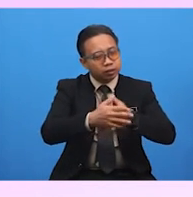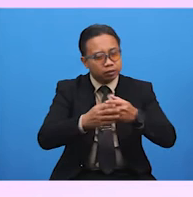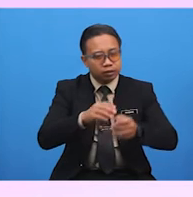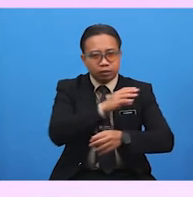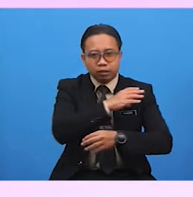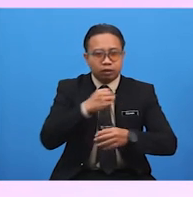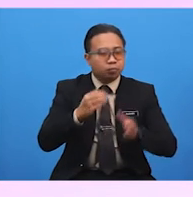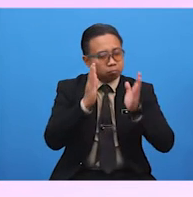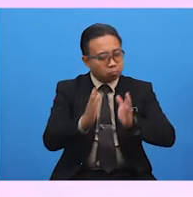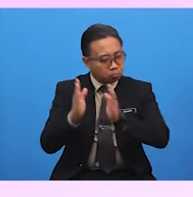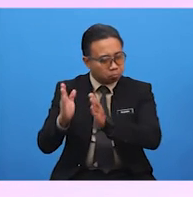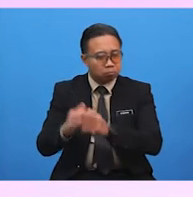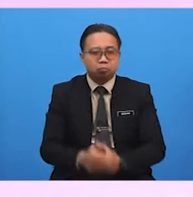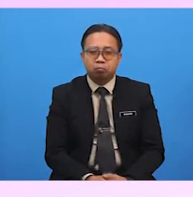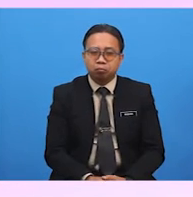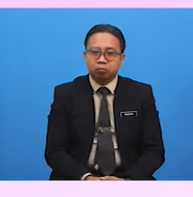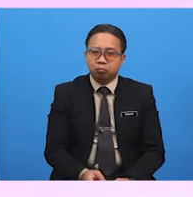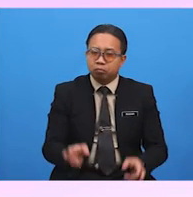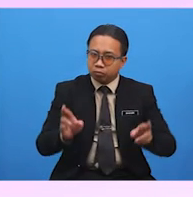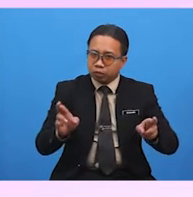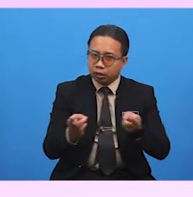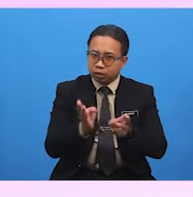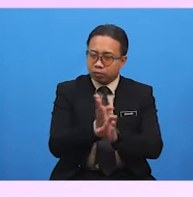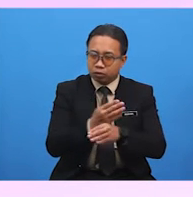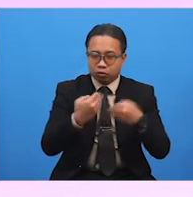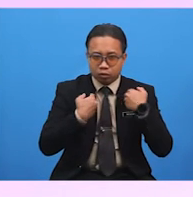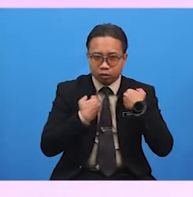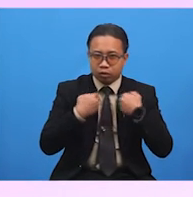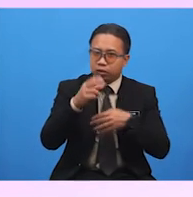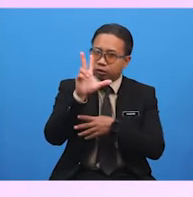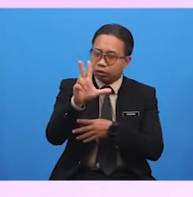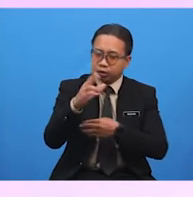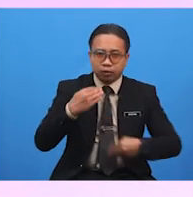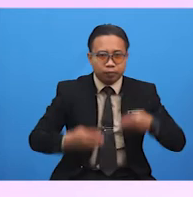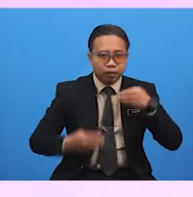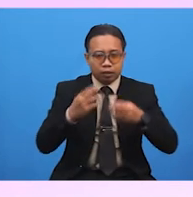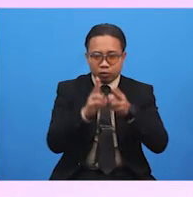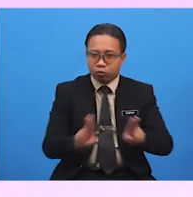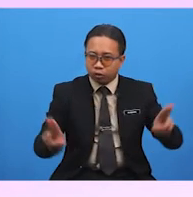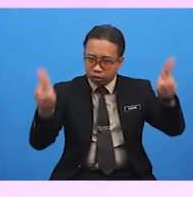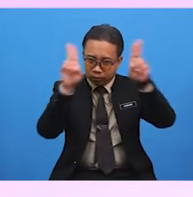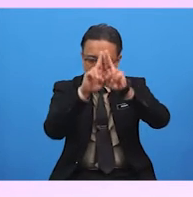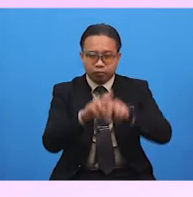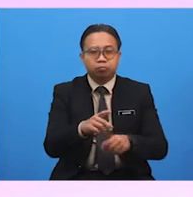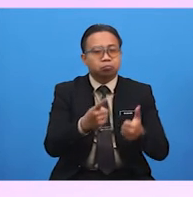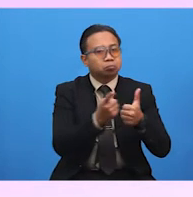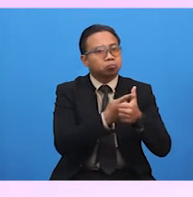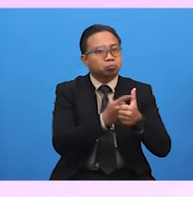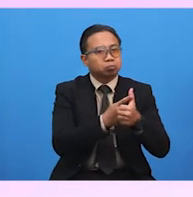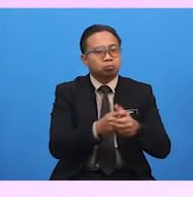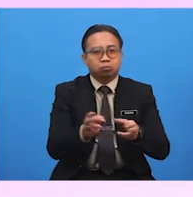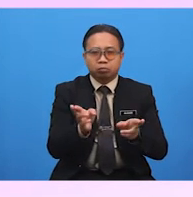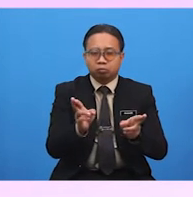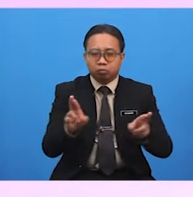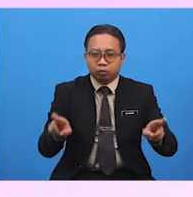terancang. Reka bentuk industri terbahagi kepada tiga bidang utama, iaitu